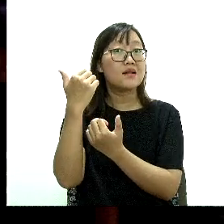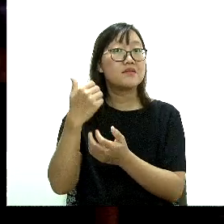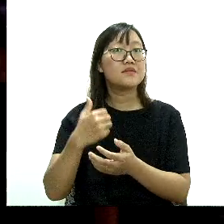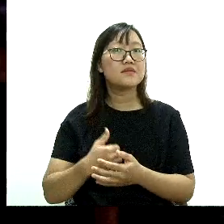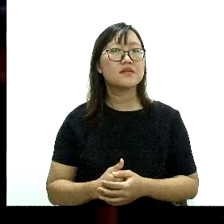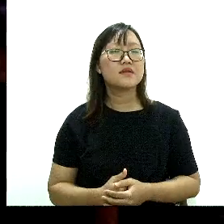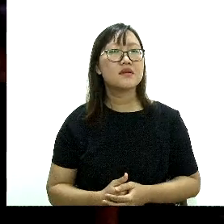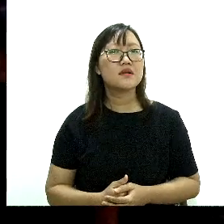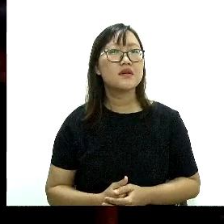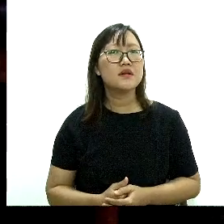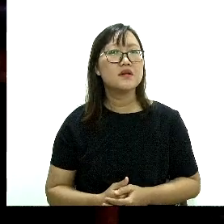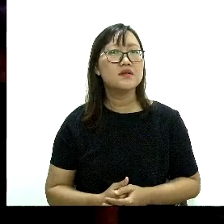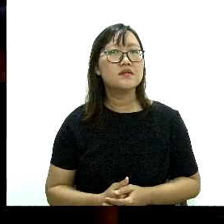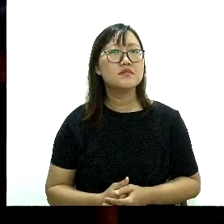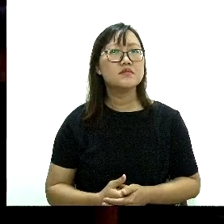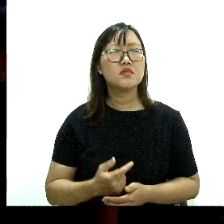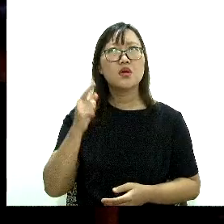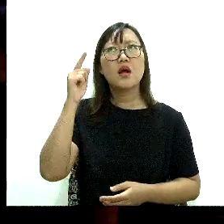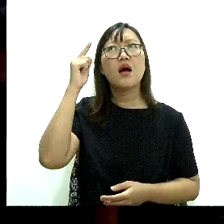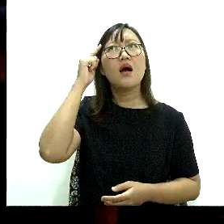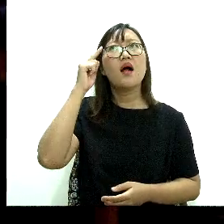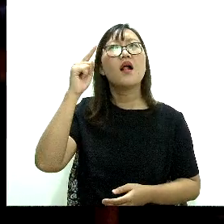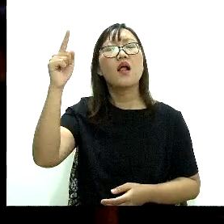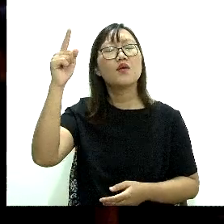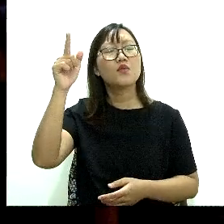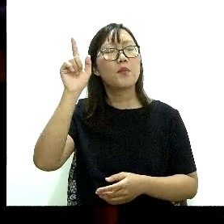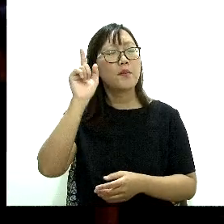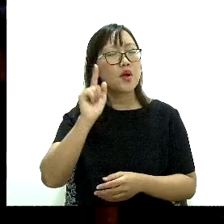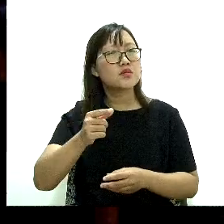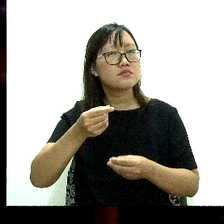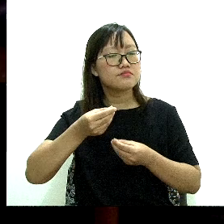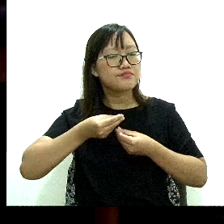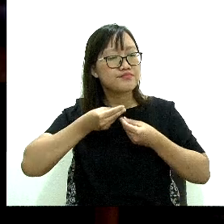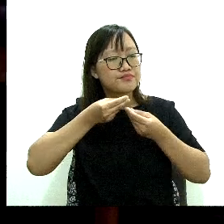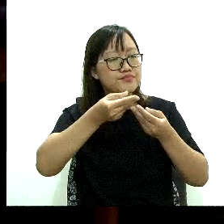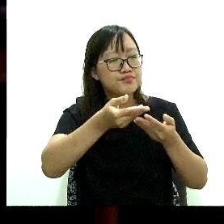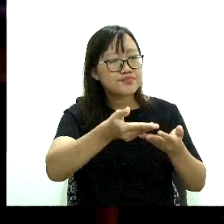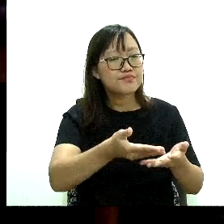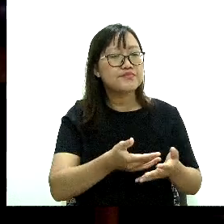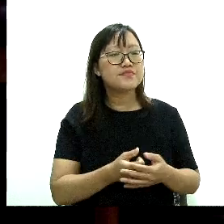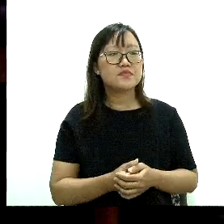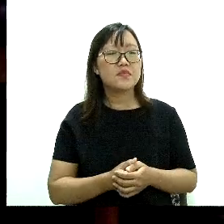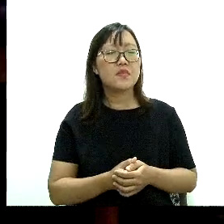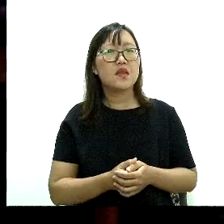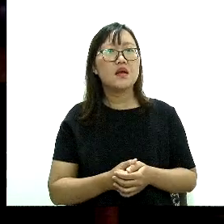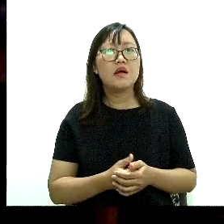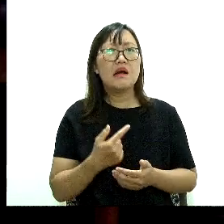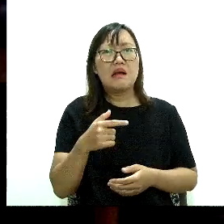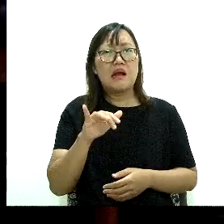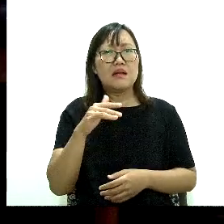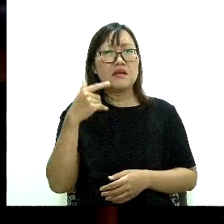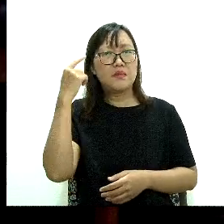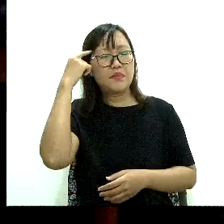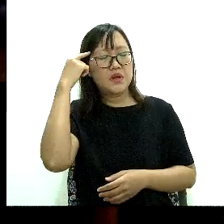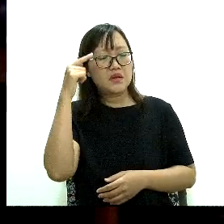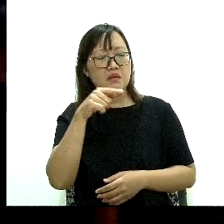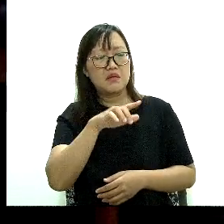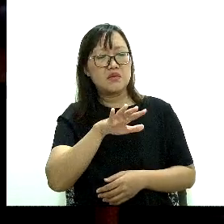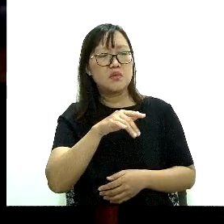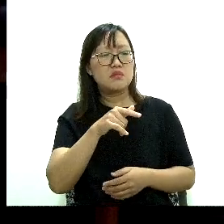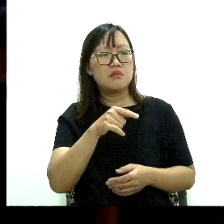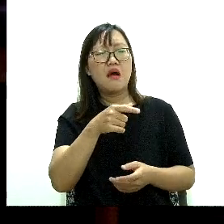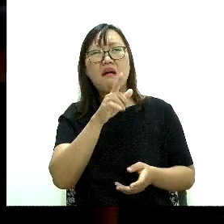adil. Karena memberi berkat pada sesama yang kita anggap tidak layak. Keadilan